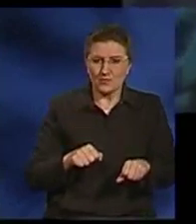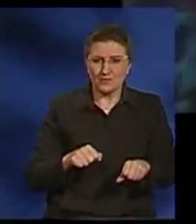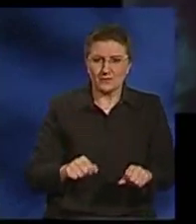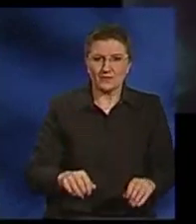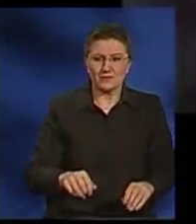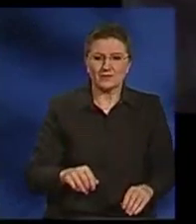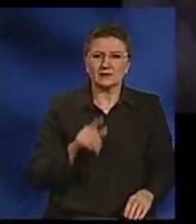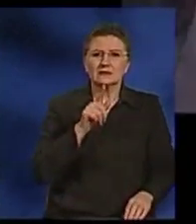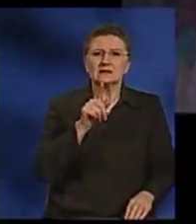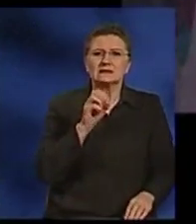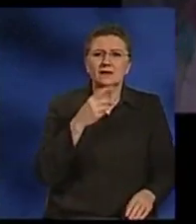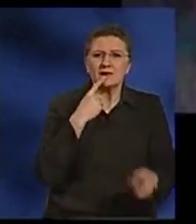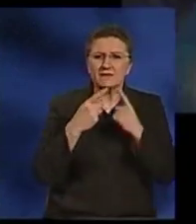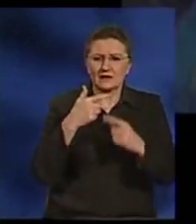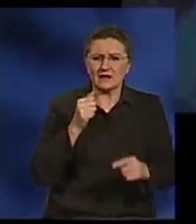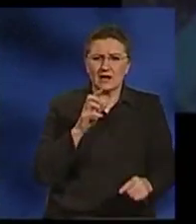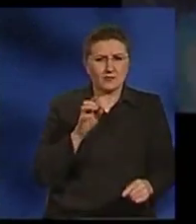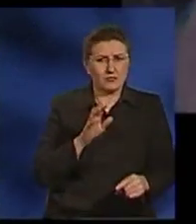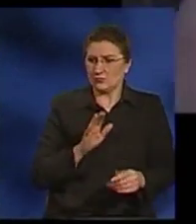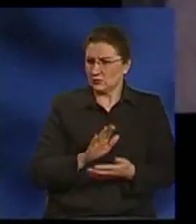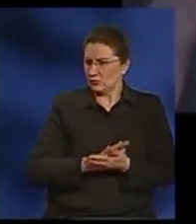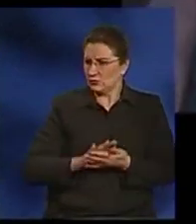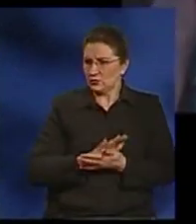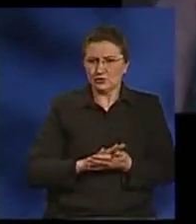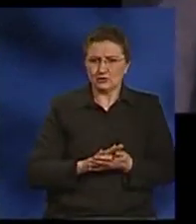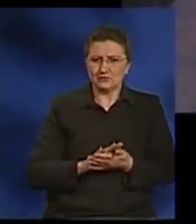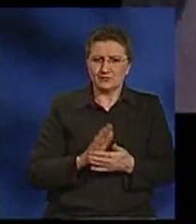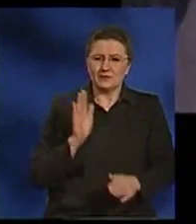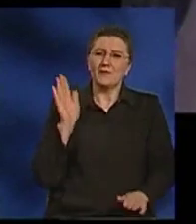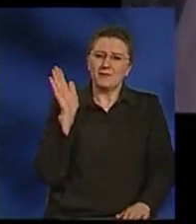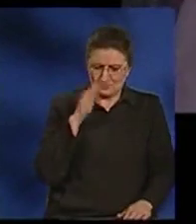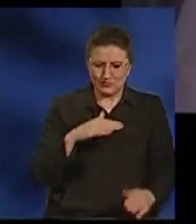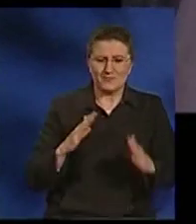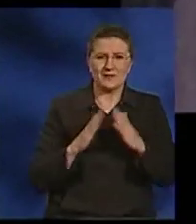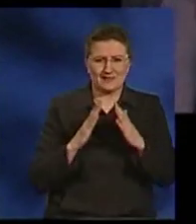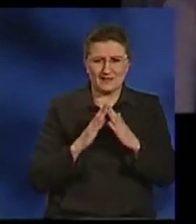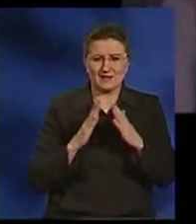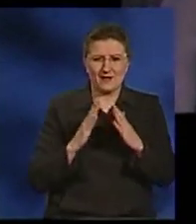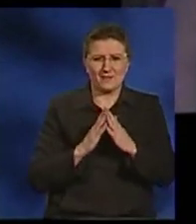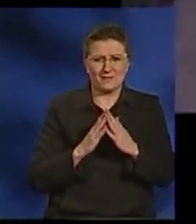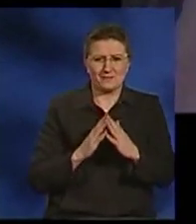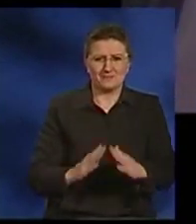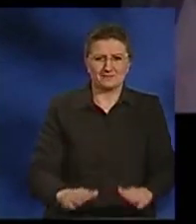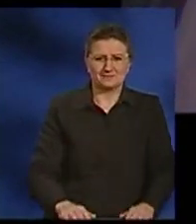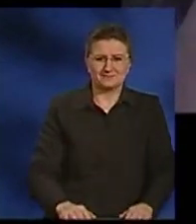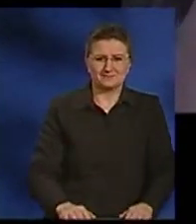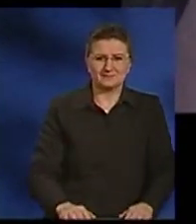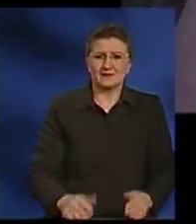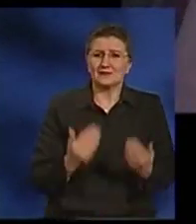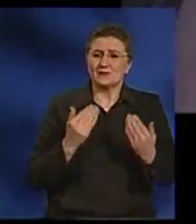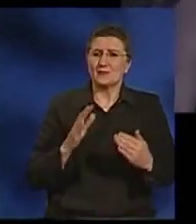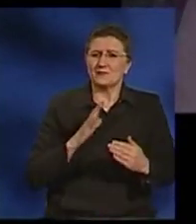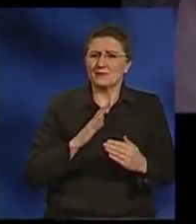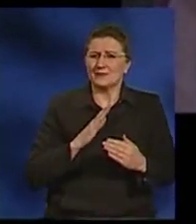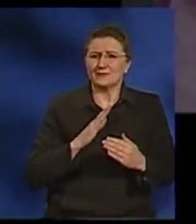Ты с кем говоришь, Гарбо? Ничего Пойдем домой А ведь ты прав, пап Сегодня был